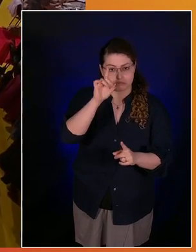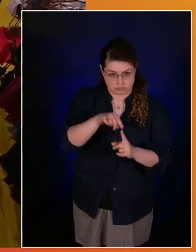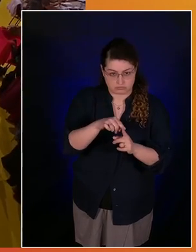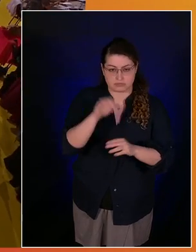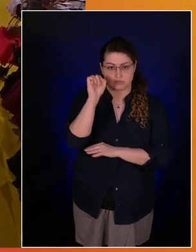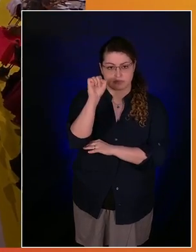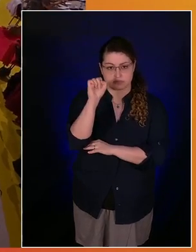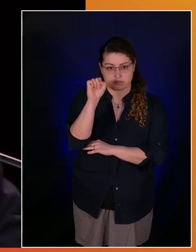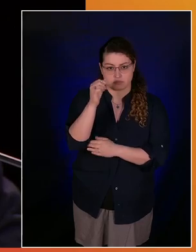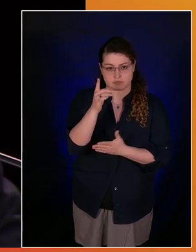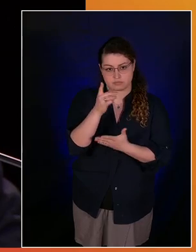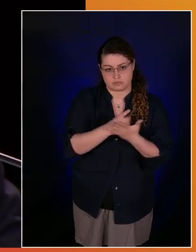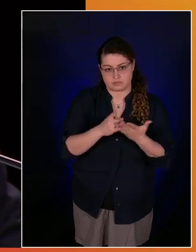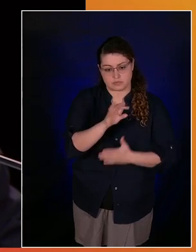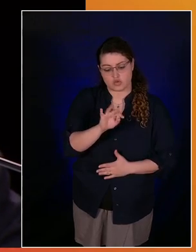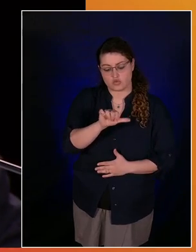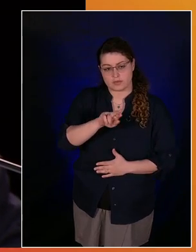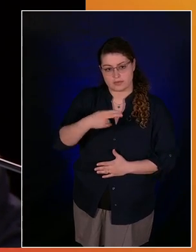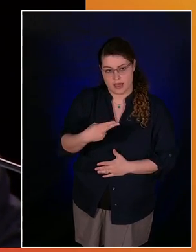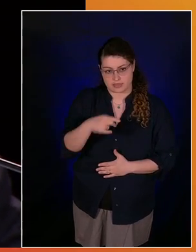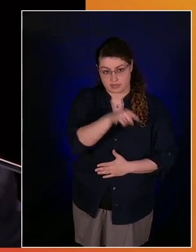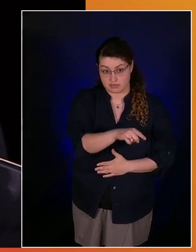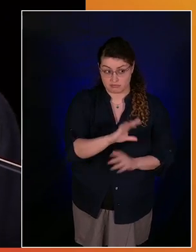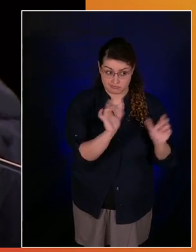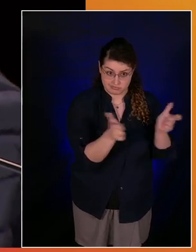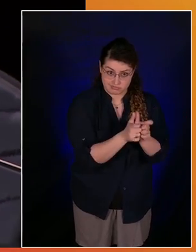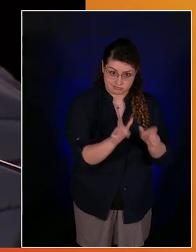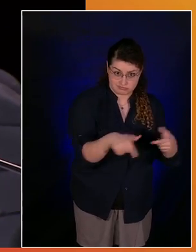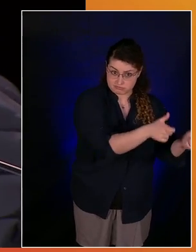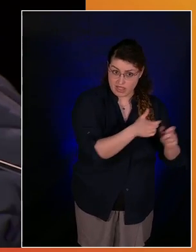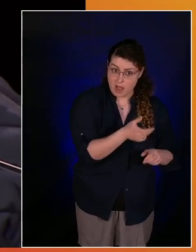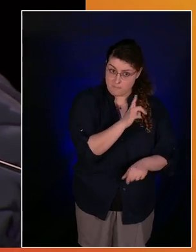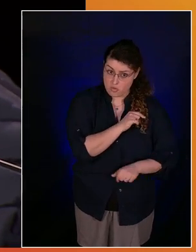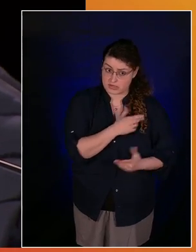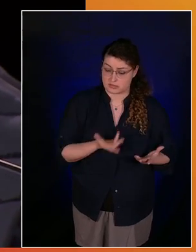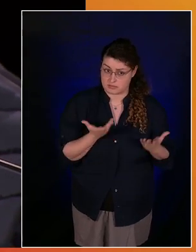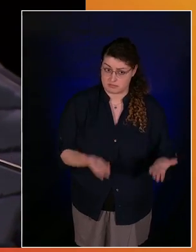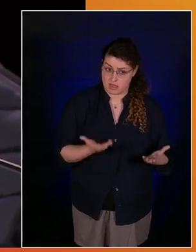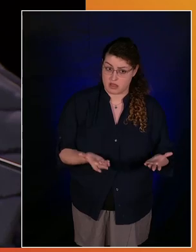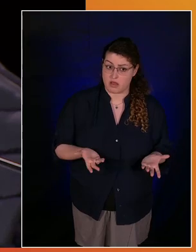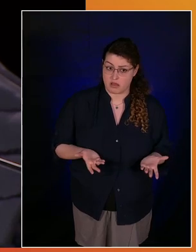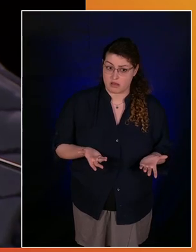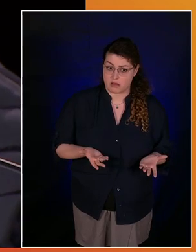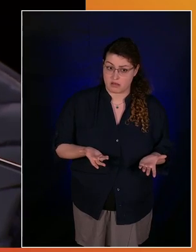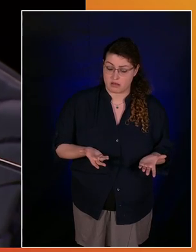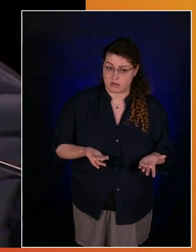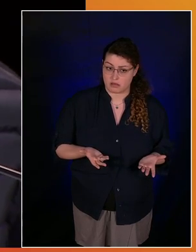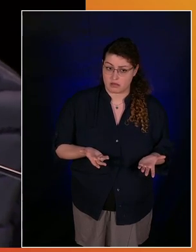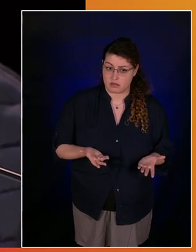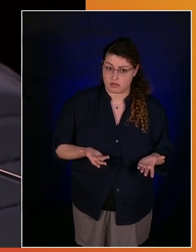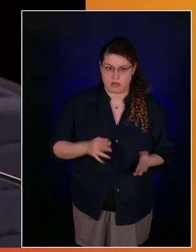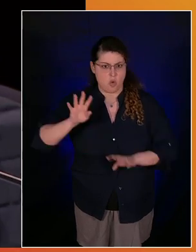Tarne qui aujourd'hui sont en garde à vue quatre camarades du tar qui sont en garde à vue et j'appelle